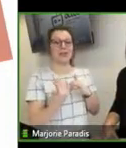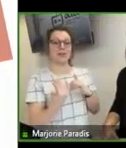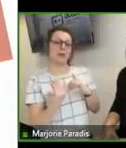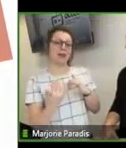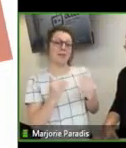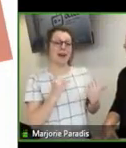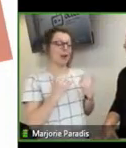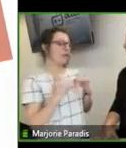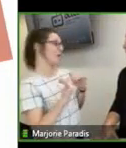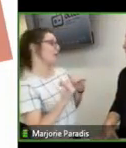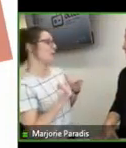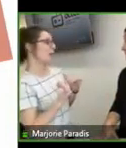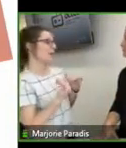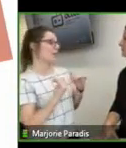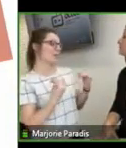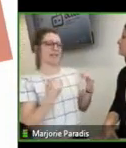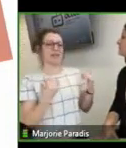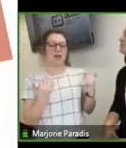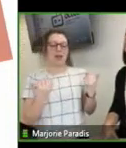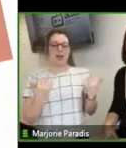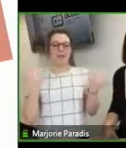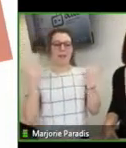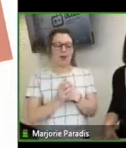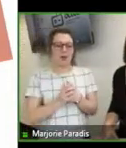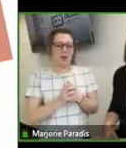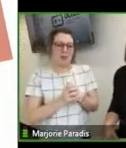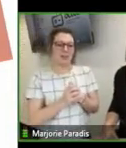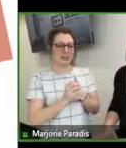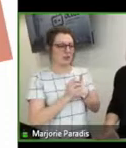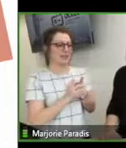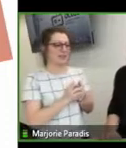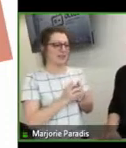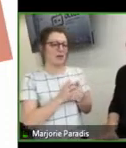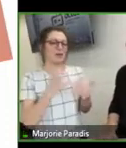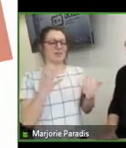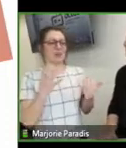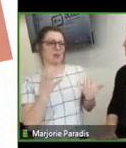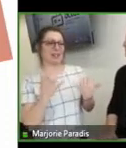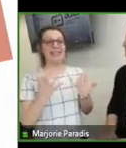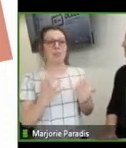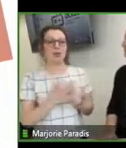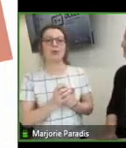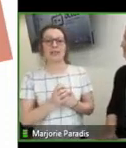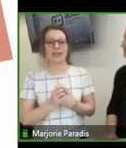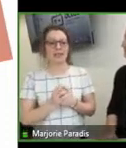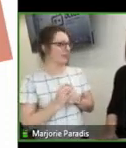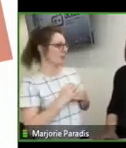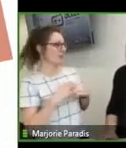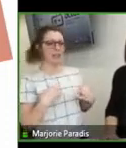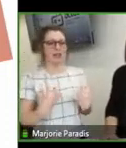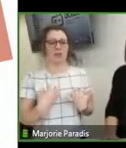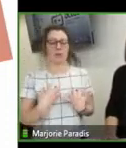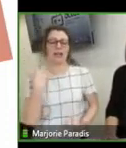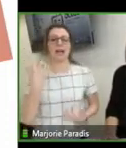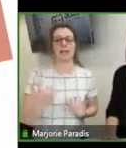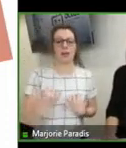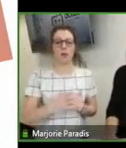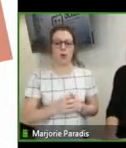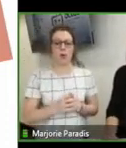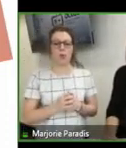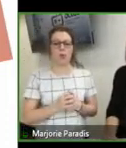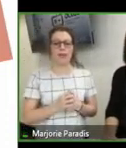puis ce qui est faux, finalement, la vraie information, la fausse information. Puis nous, à un moment donné, on s'est dit, on dirait que c'est pas suffisant, tu sais. On dirait qu'il faudrait